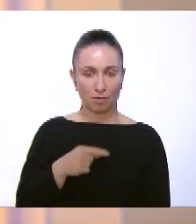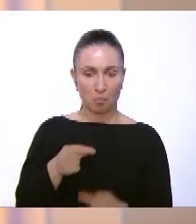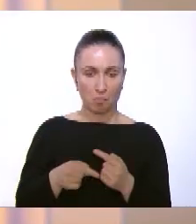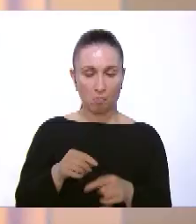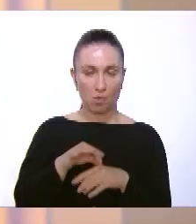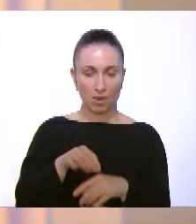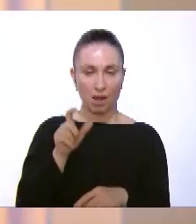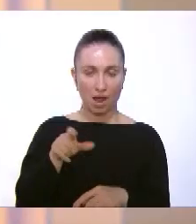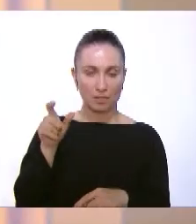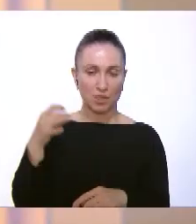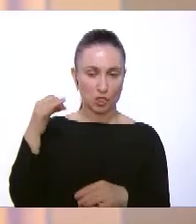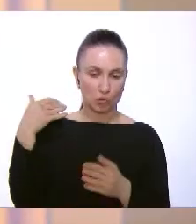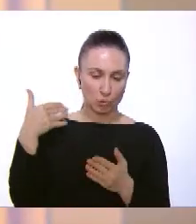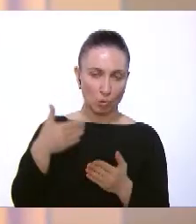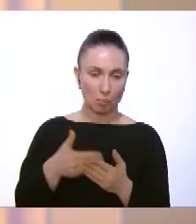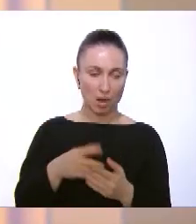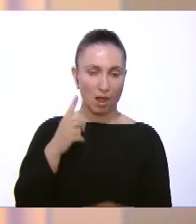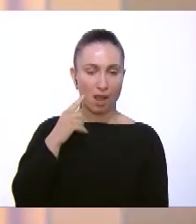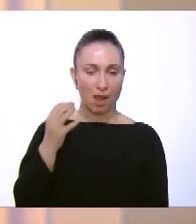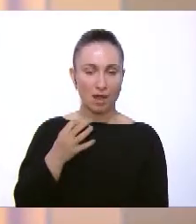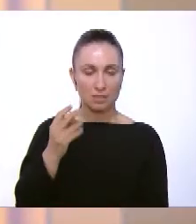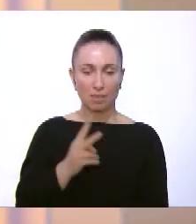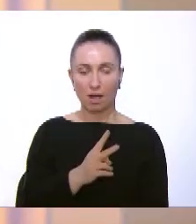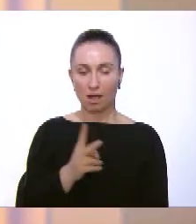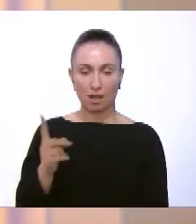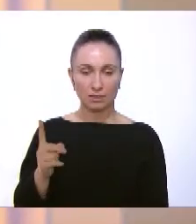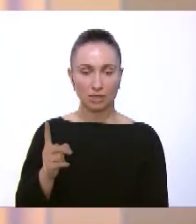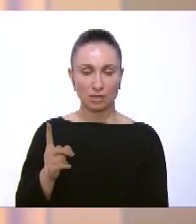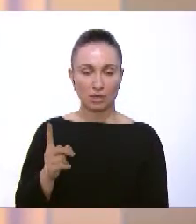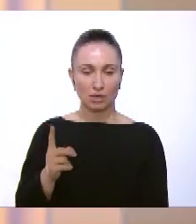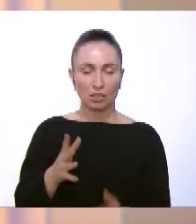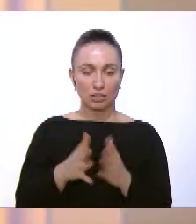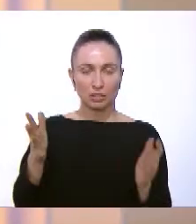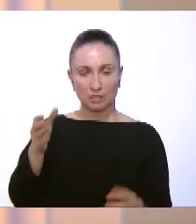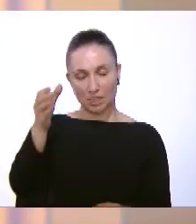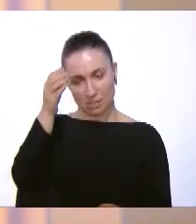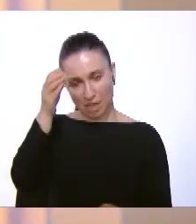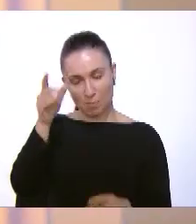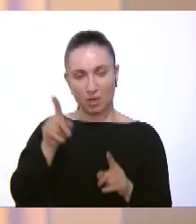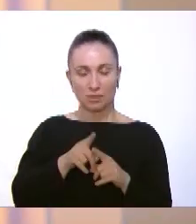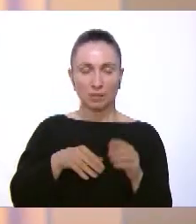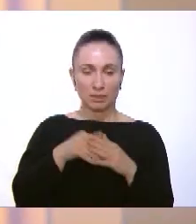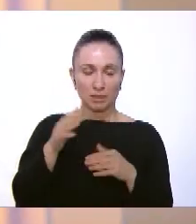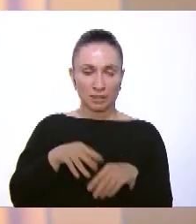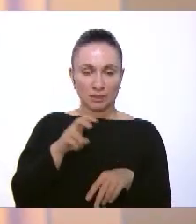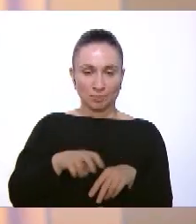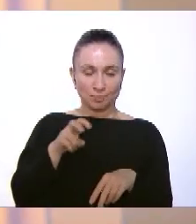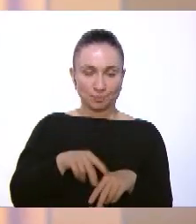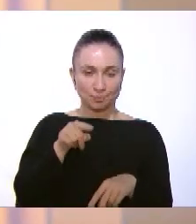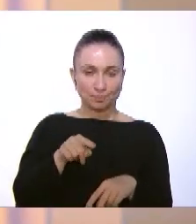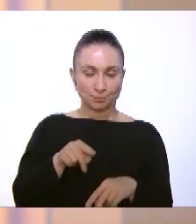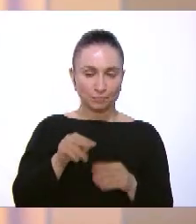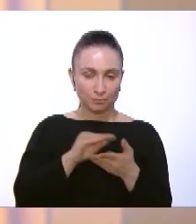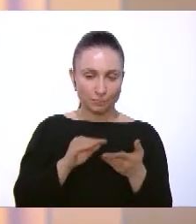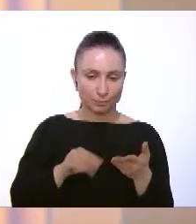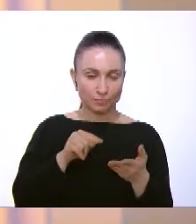მართლაც კაცობრიობის ისტორიას და არ არსებობს არც ერთი დიდი სამეცნიერო თუ პრაქტიკული სამედიცინო ხასიათის